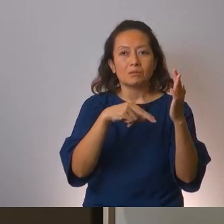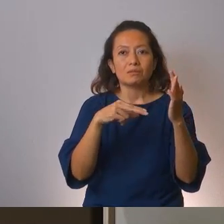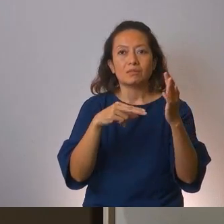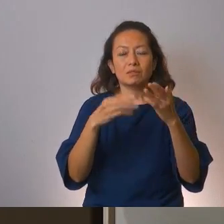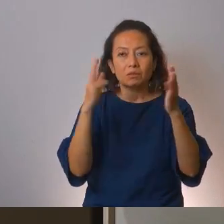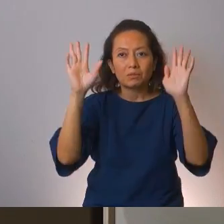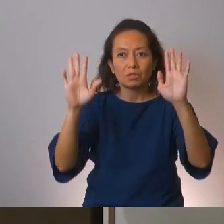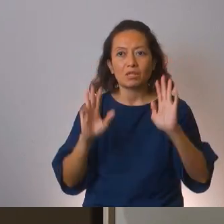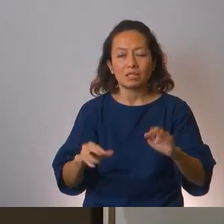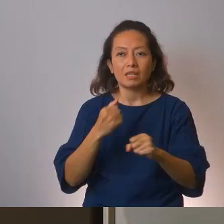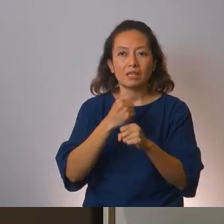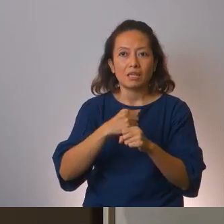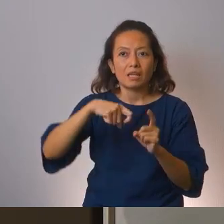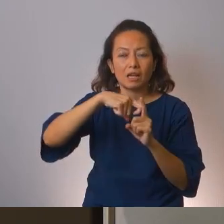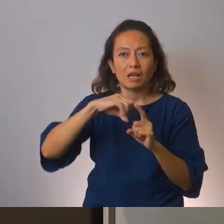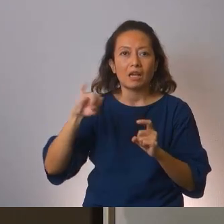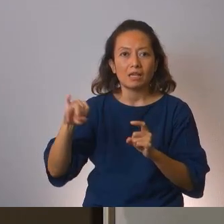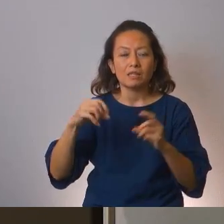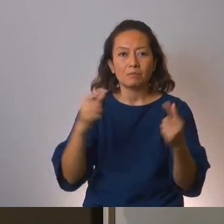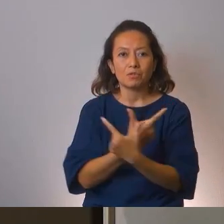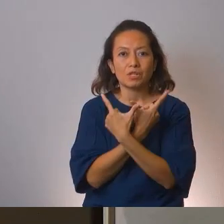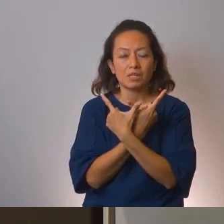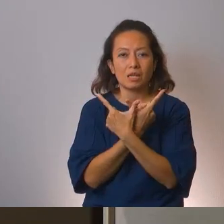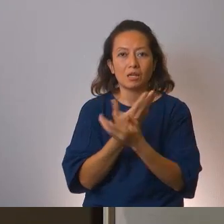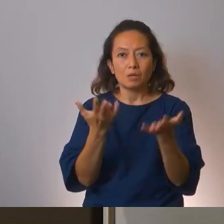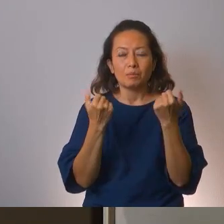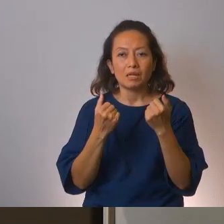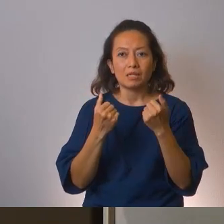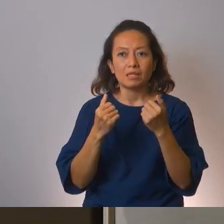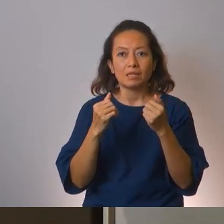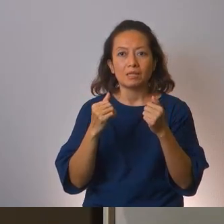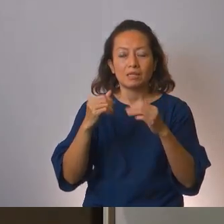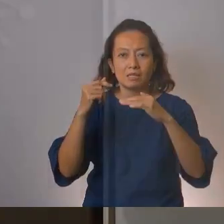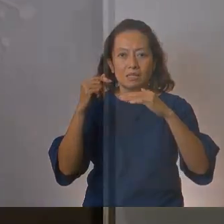kita menyiapkan hati untuk ibadah saat ini.